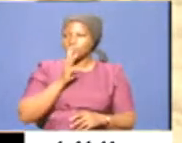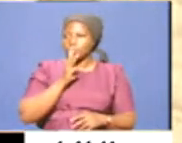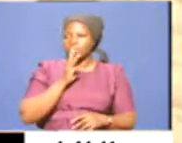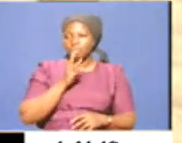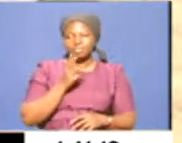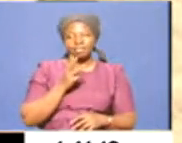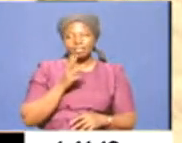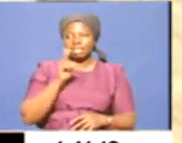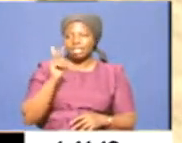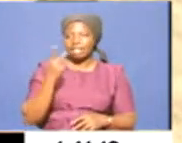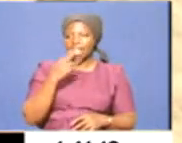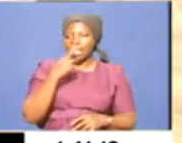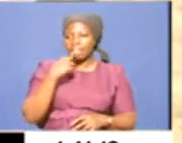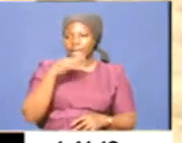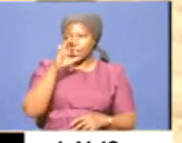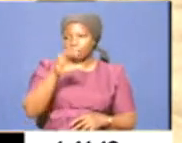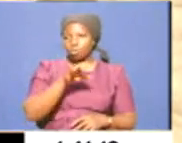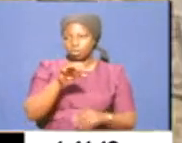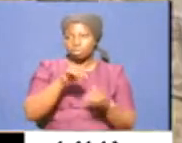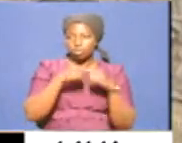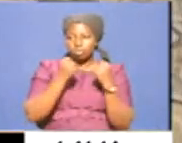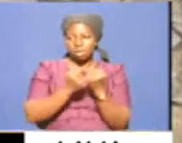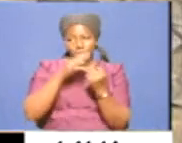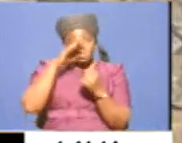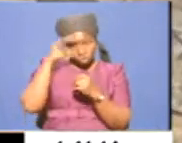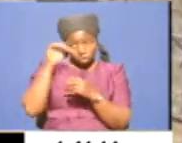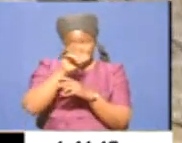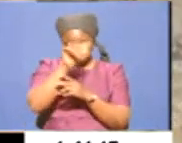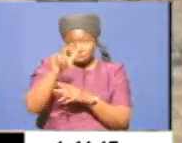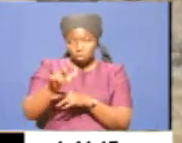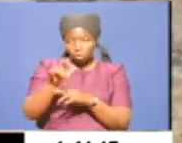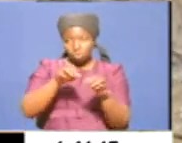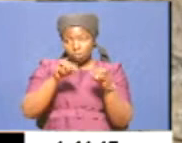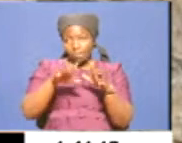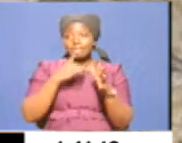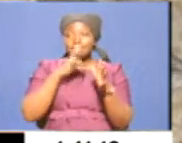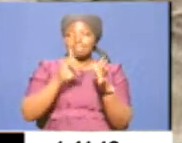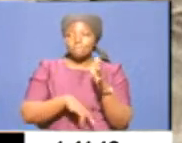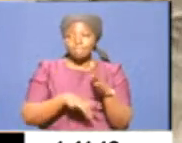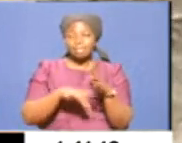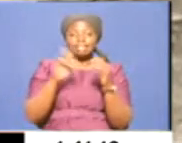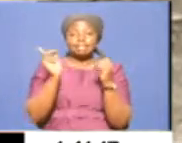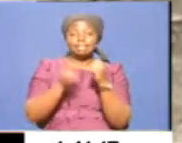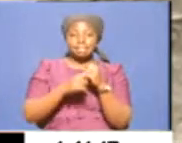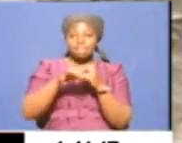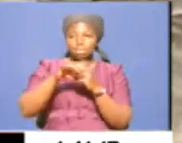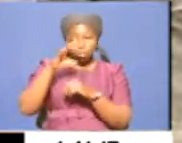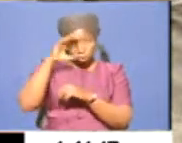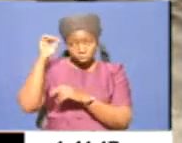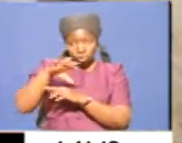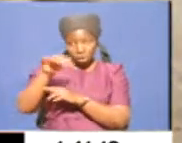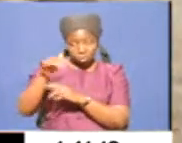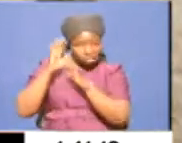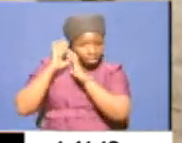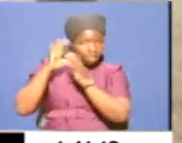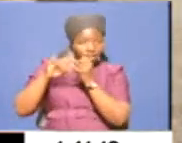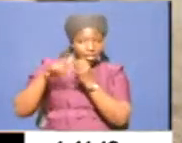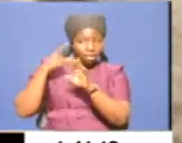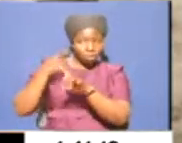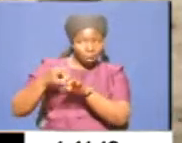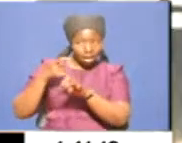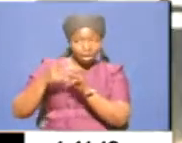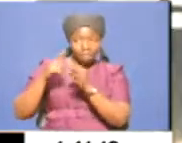Cross Society Coast Regional Manager Hassan Musa says out of the 6 coastal counties, Kilifi, Kwale and Lamu are